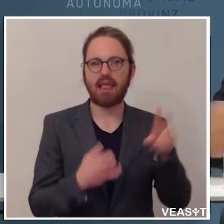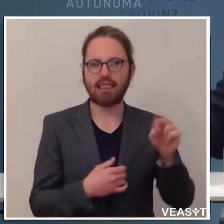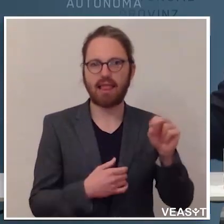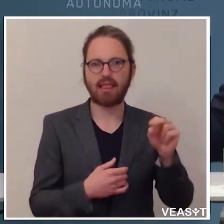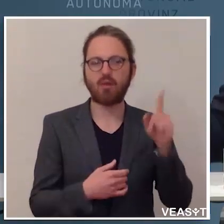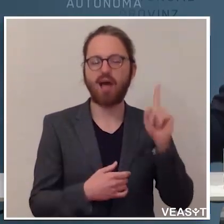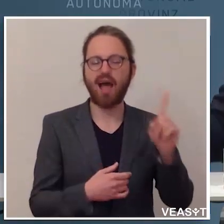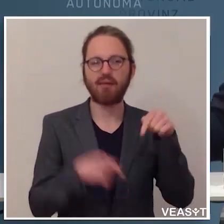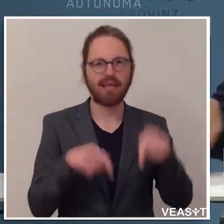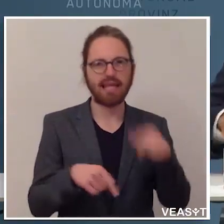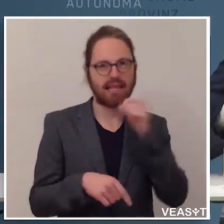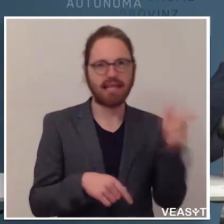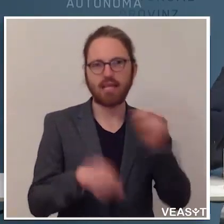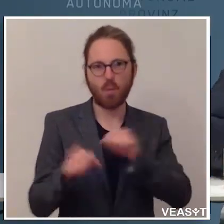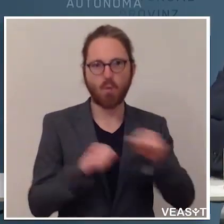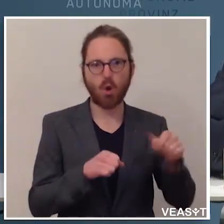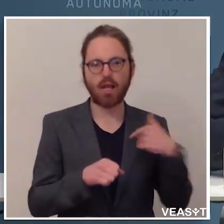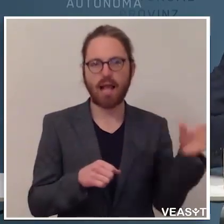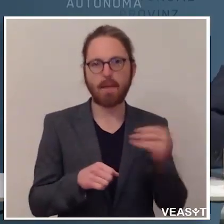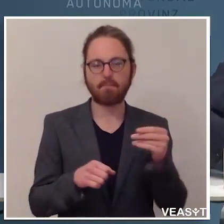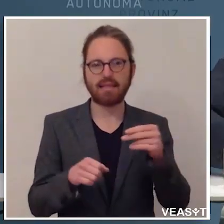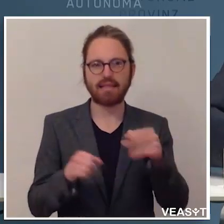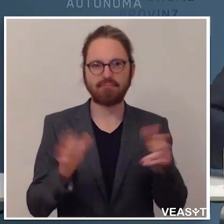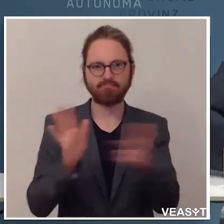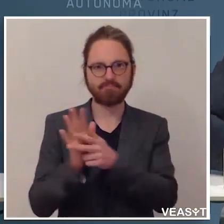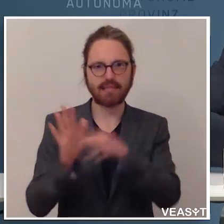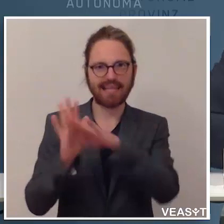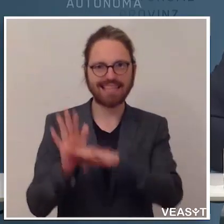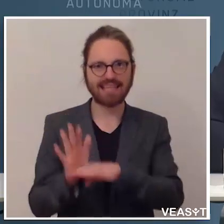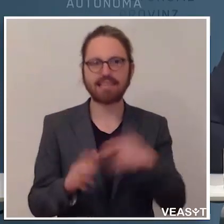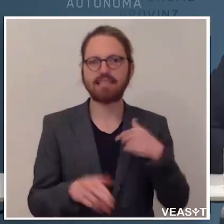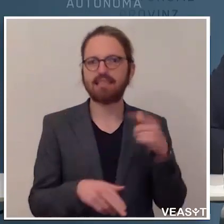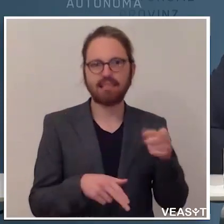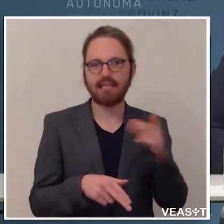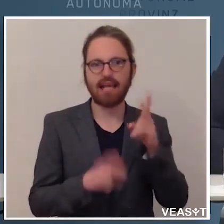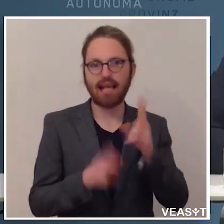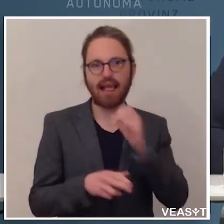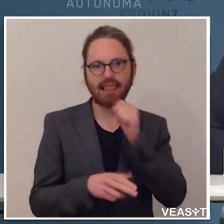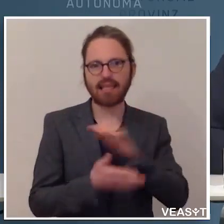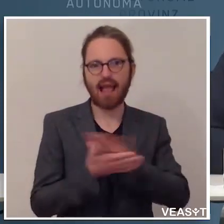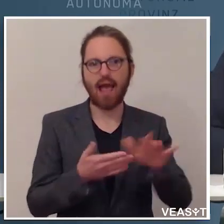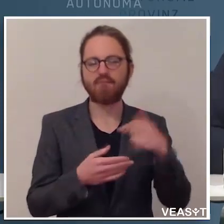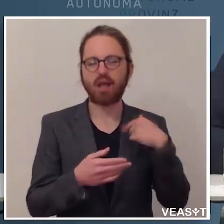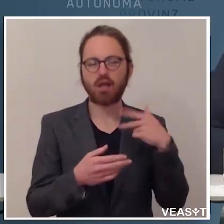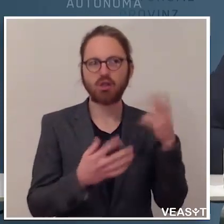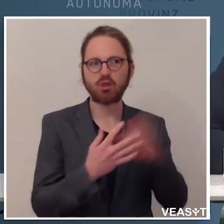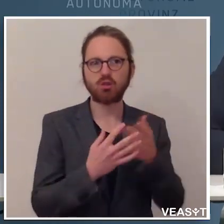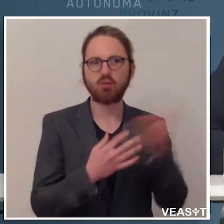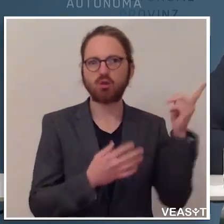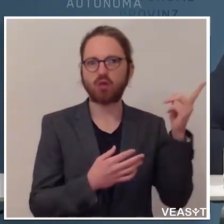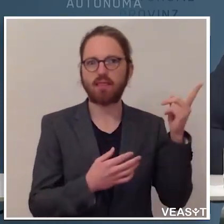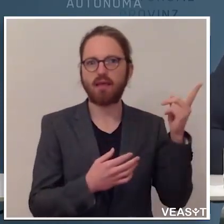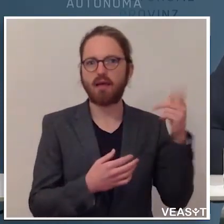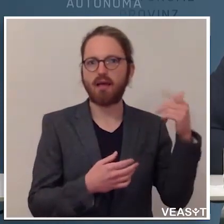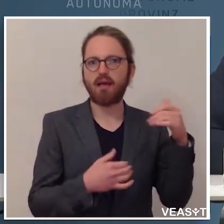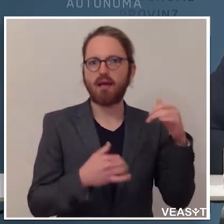regeln. Wir können das ja fürs Trentino auch nicht. Hier können wir es nicht einmal jetzt einfach nur zwischen Günter Platter und mir vereinbaren. Das muss auch auf zwischenstaatlicher